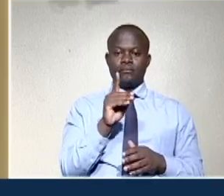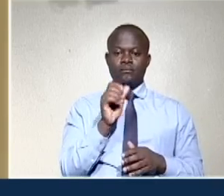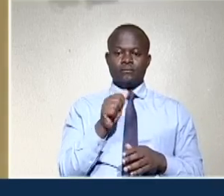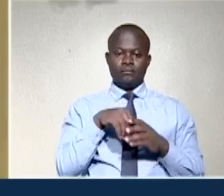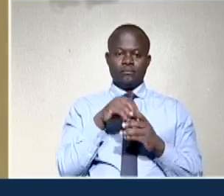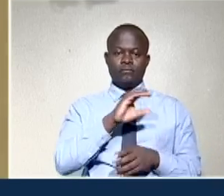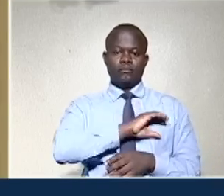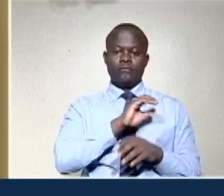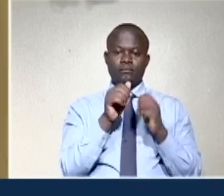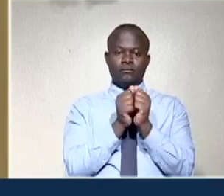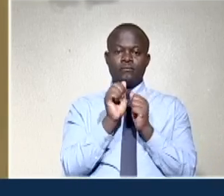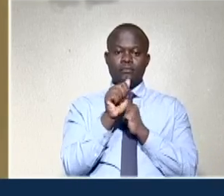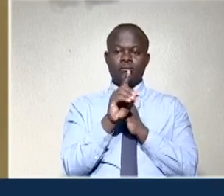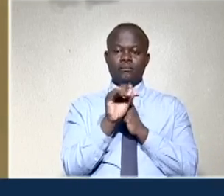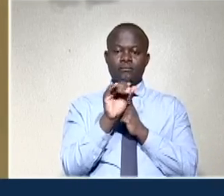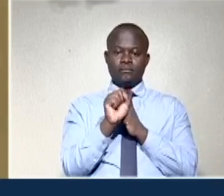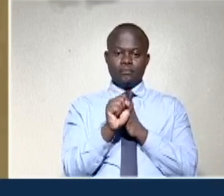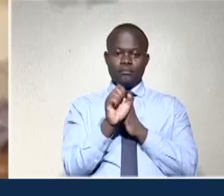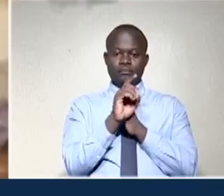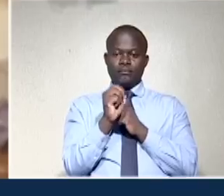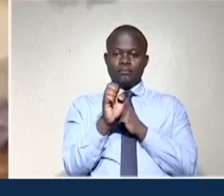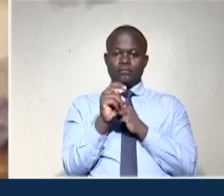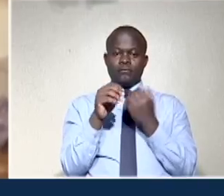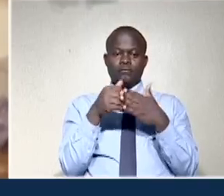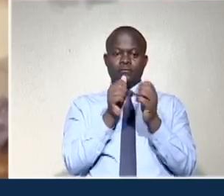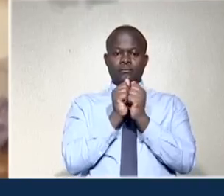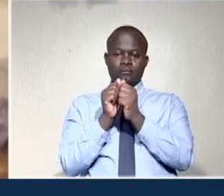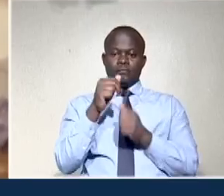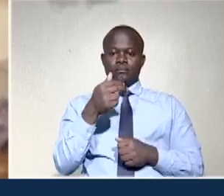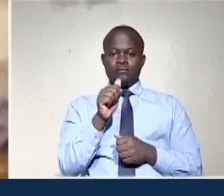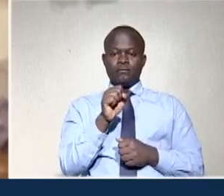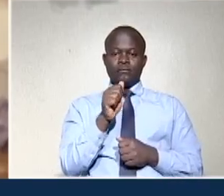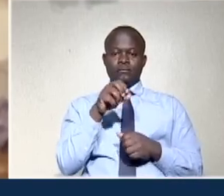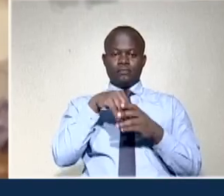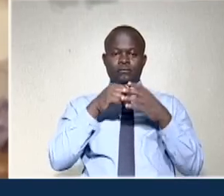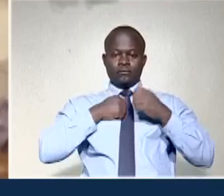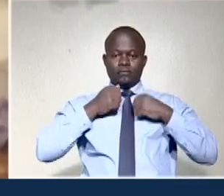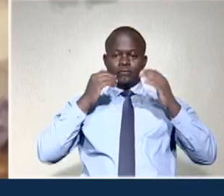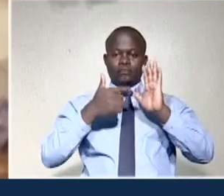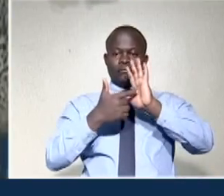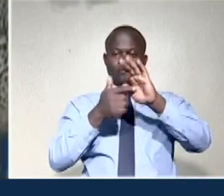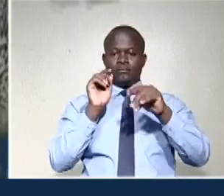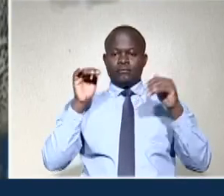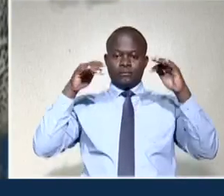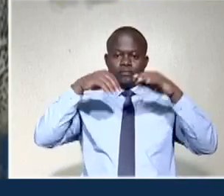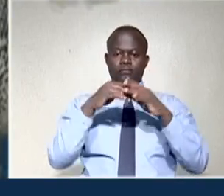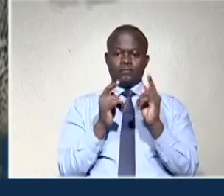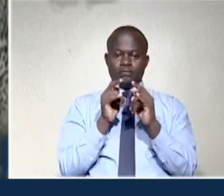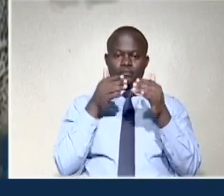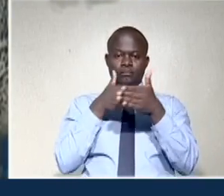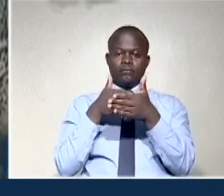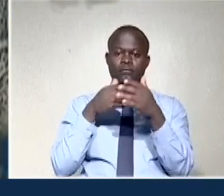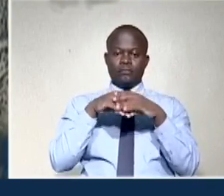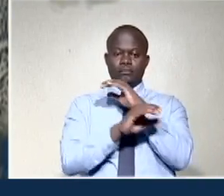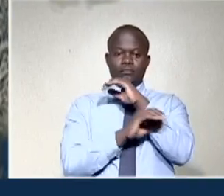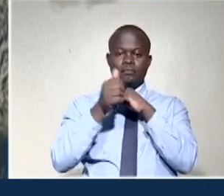Cameroon ndetse na Addis Zemen Chan wa muri Ethiopia ndetse na Hassani Sibamana wo mu Rwanda bagaragarije abitabiriye iyo nama imbogamizi ziri mu